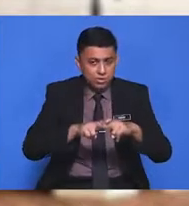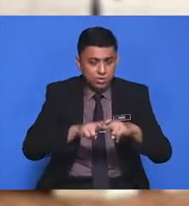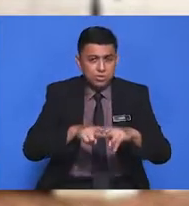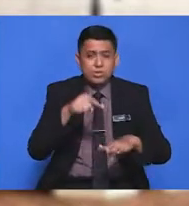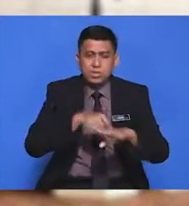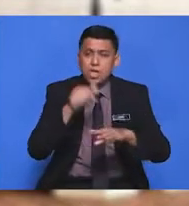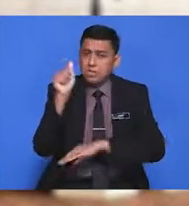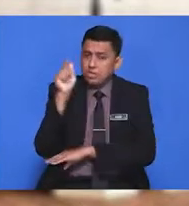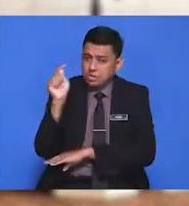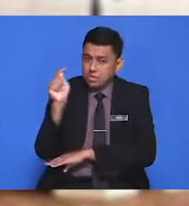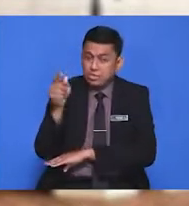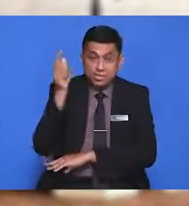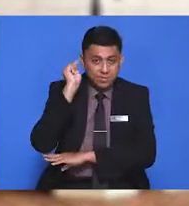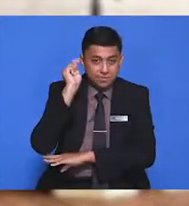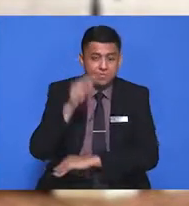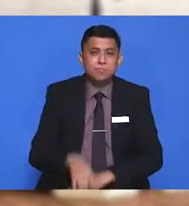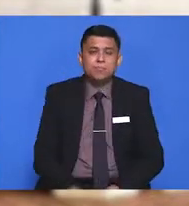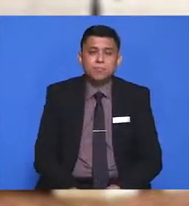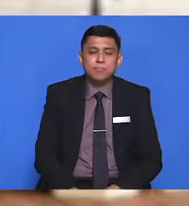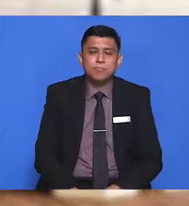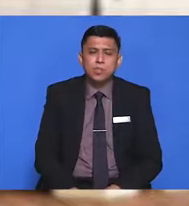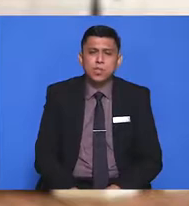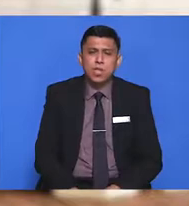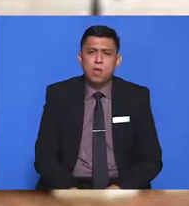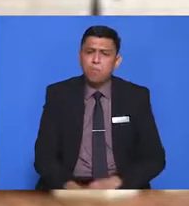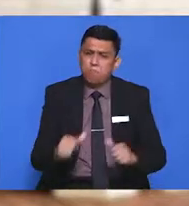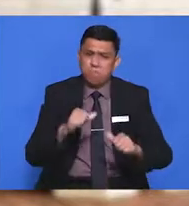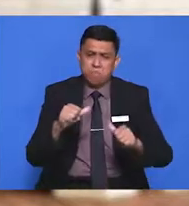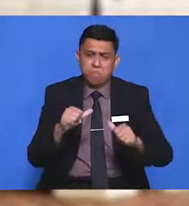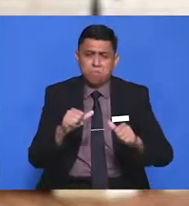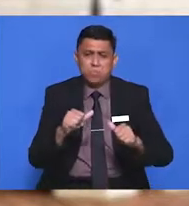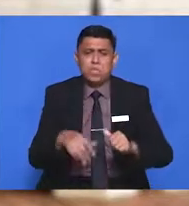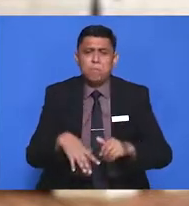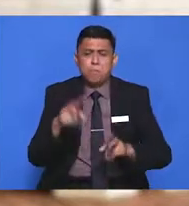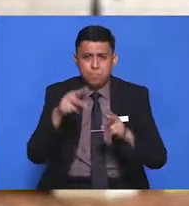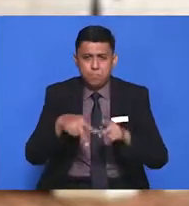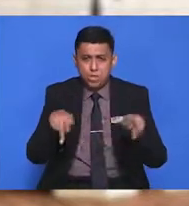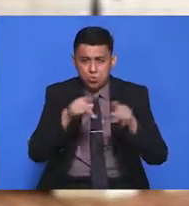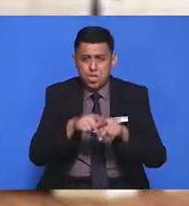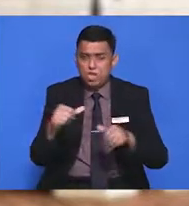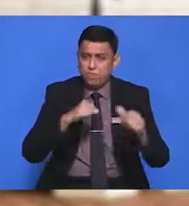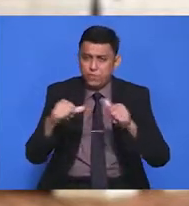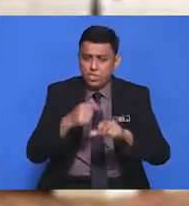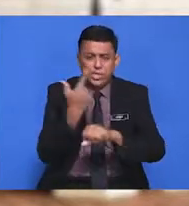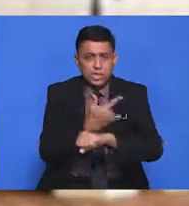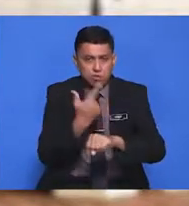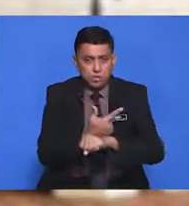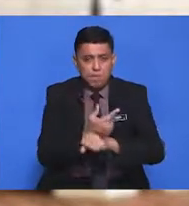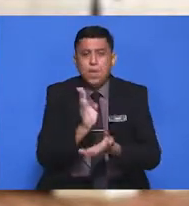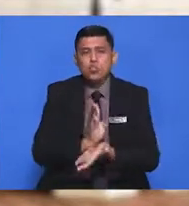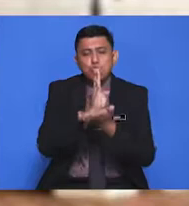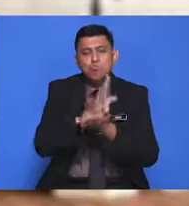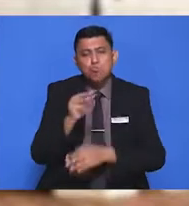Tenggara itu tadi? Reaksi anda menunjukkan bahawa kita perlukan aktiviti pengukuhan bagi membantu